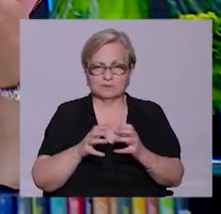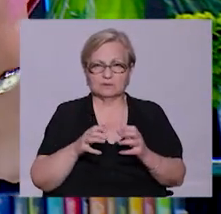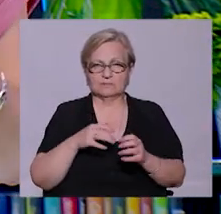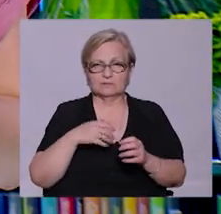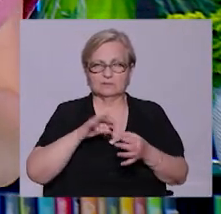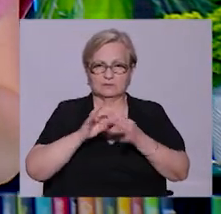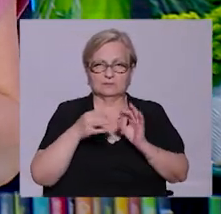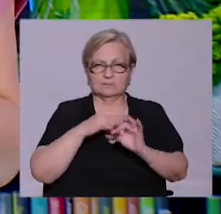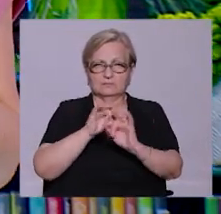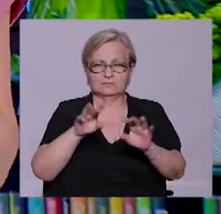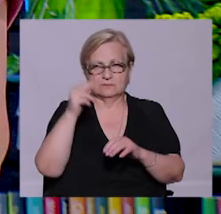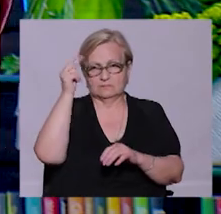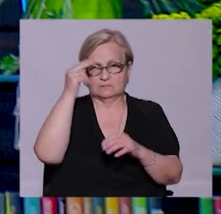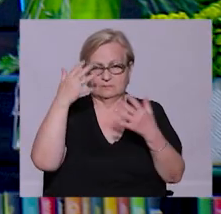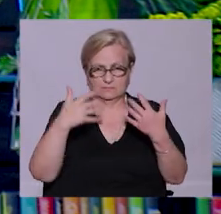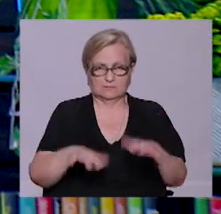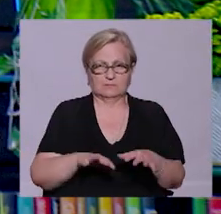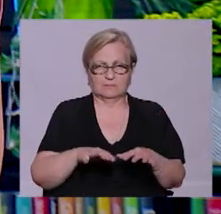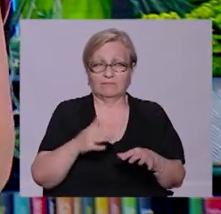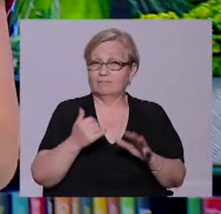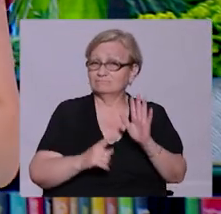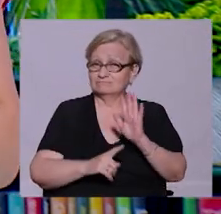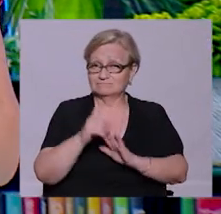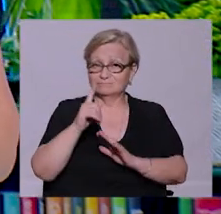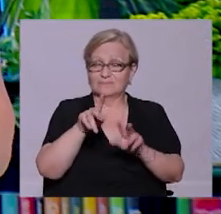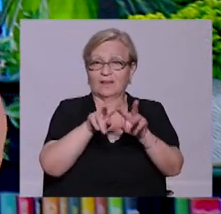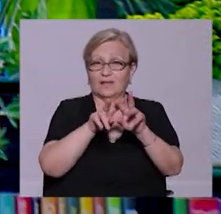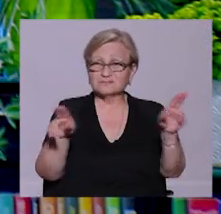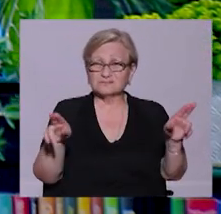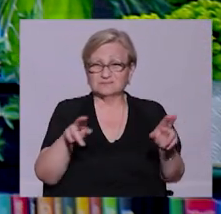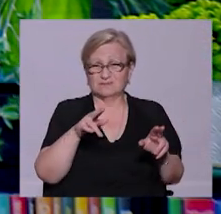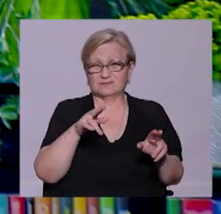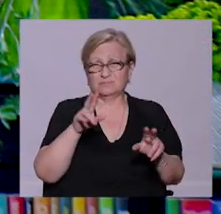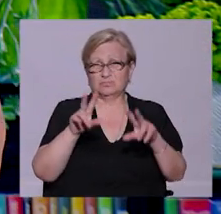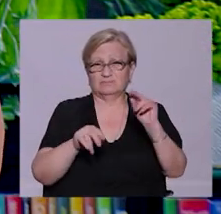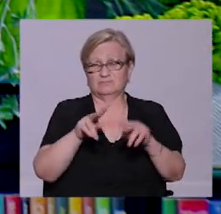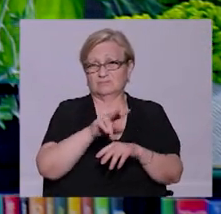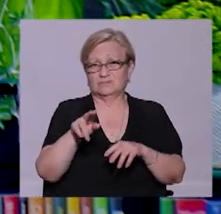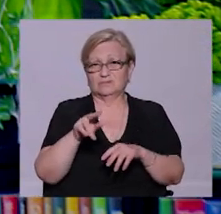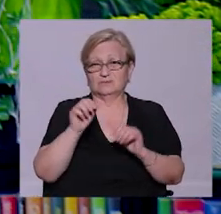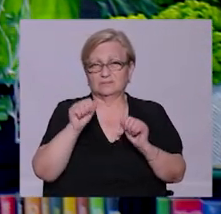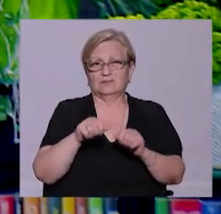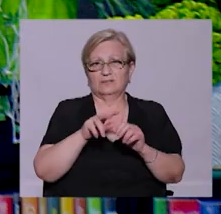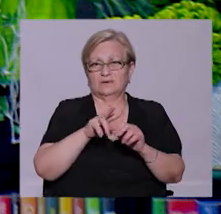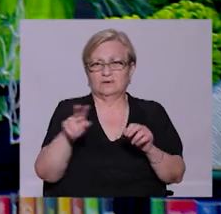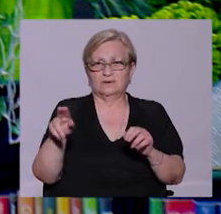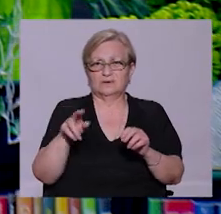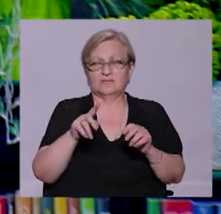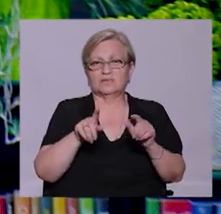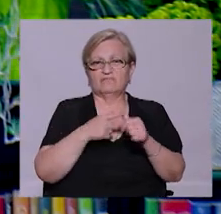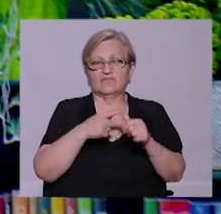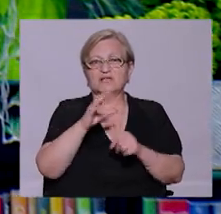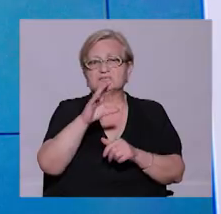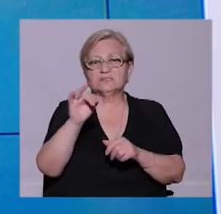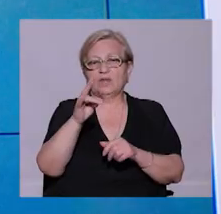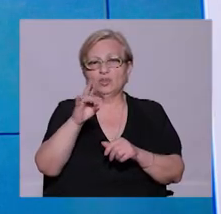განმარტება დაწვრილებით შევისწავლეთ და ვინაიდან მათ მსგავსი მნიშვნელობა აქვს, რა თქმა უნდა, შეიძლება ჩავთვალოთ ისინი